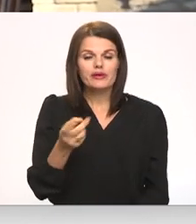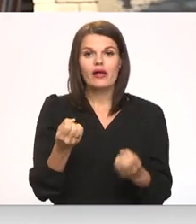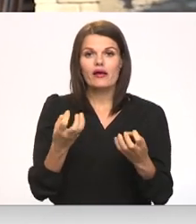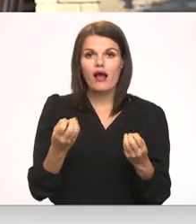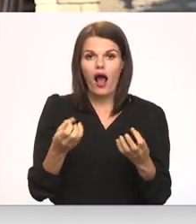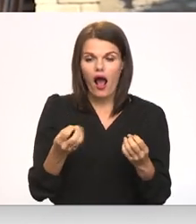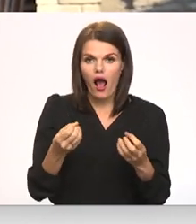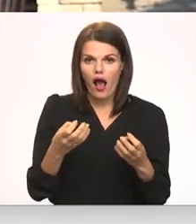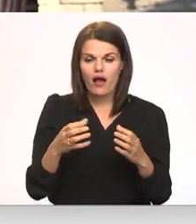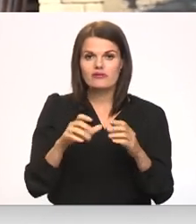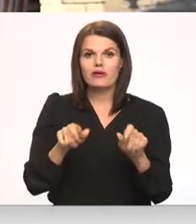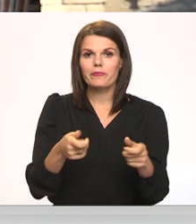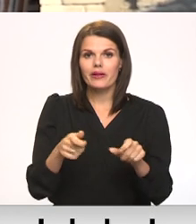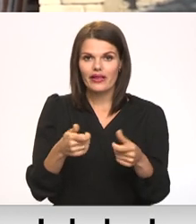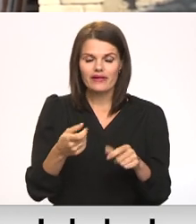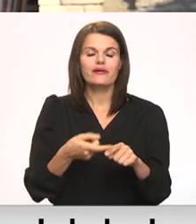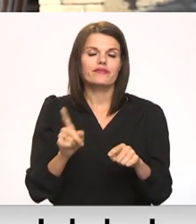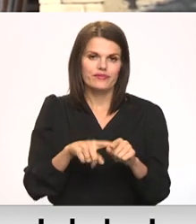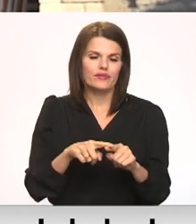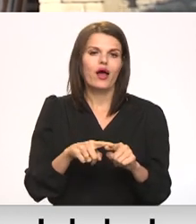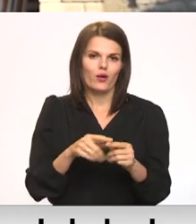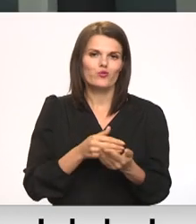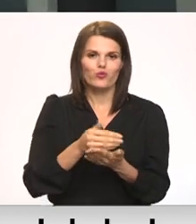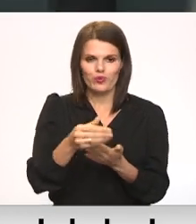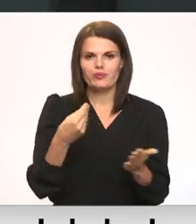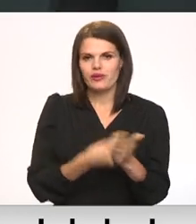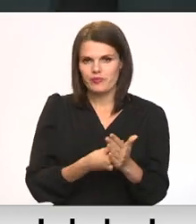gāzes plītes, ja viņi arī pērk.